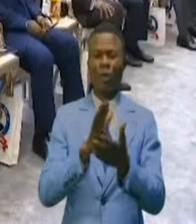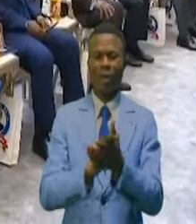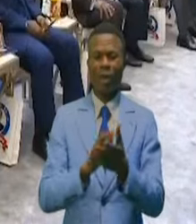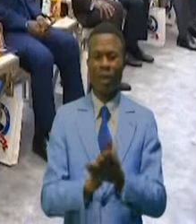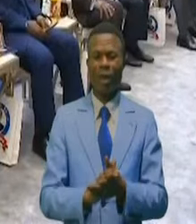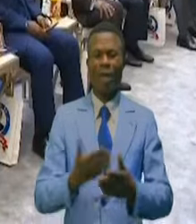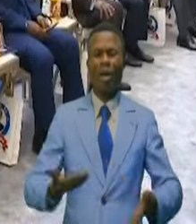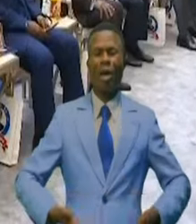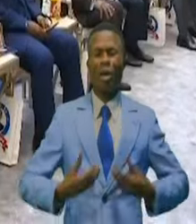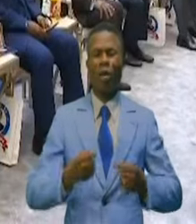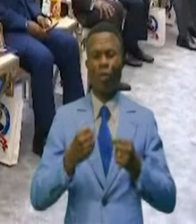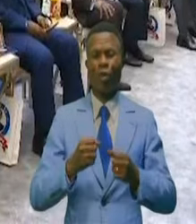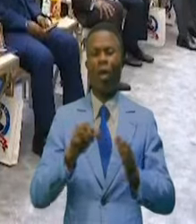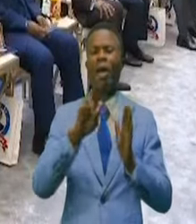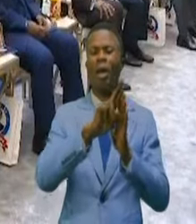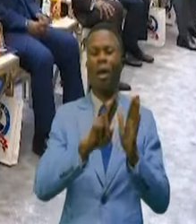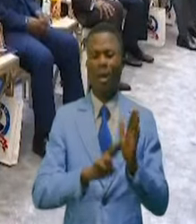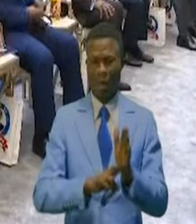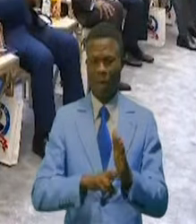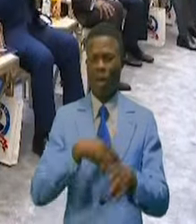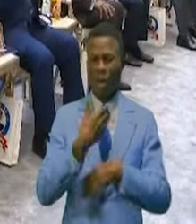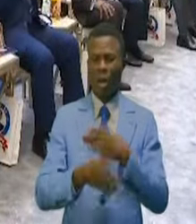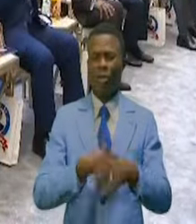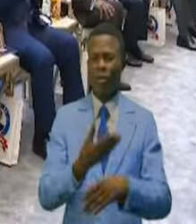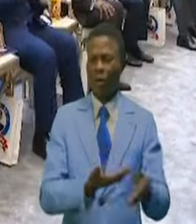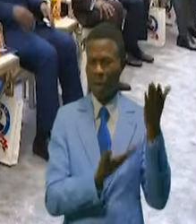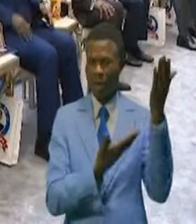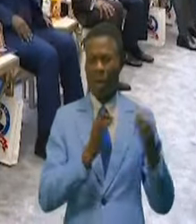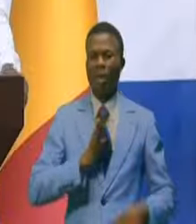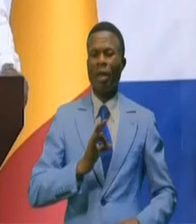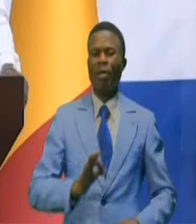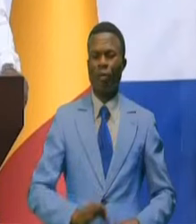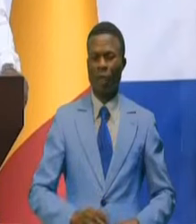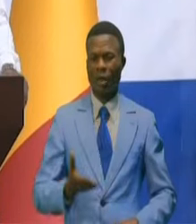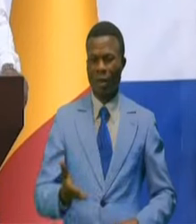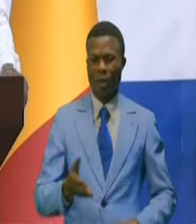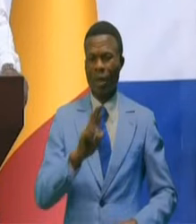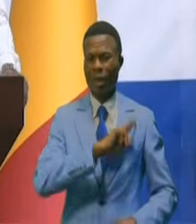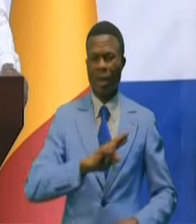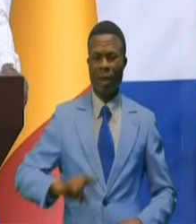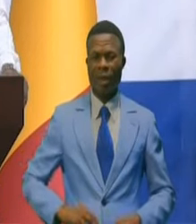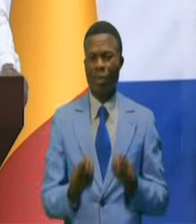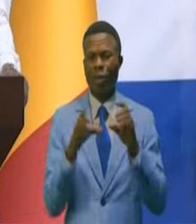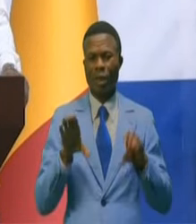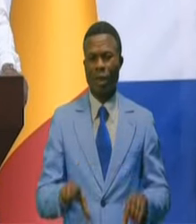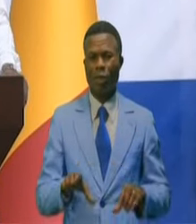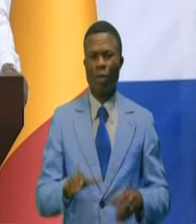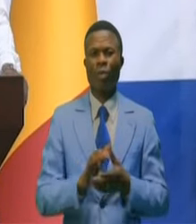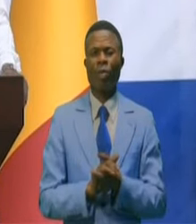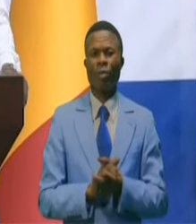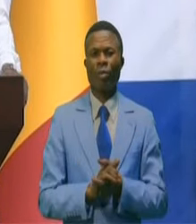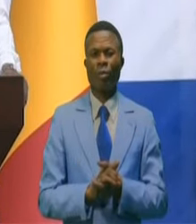Très affecté par les rôles combien salutaires joués par le président de la République démocratique du